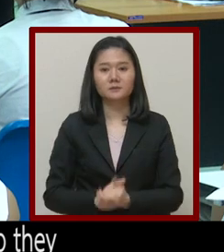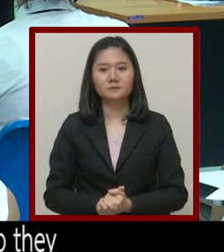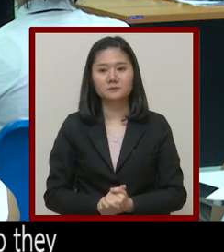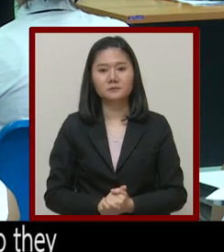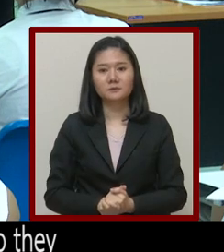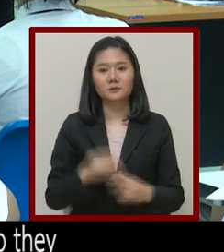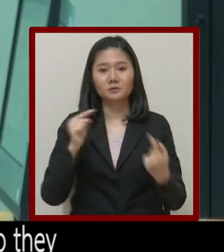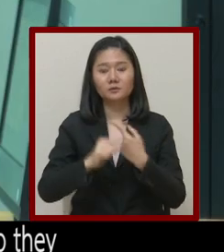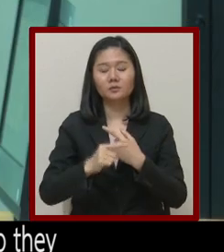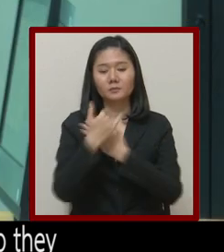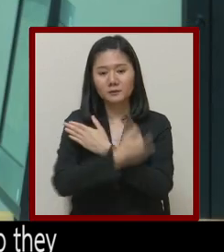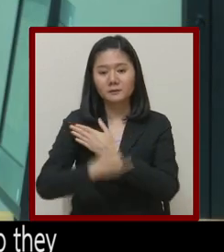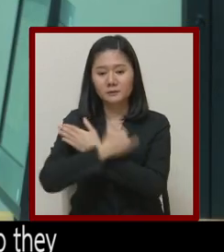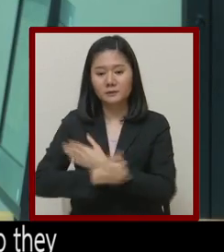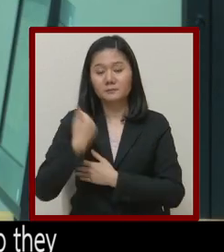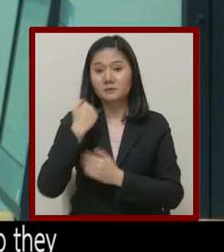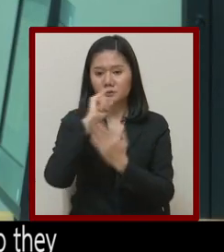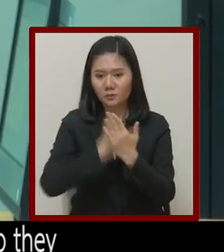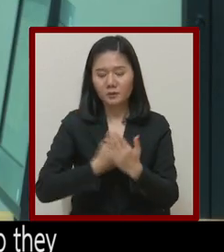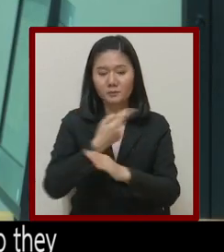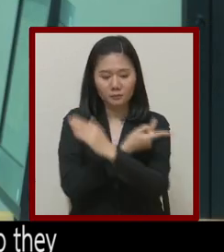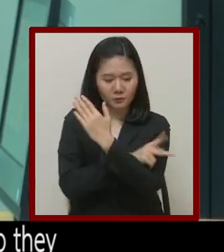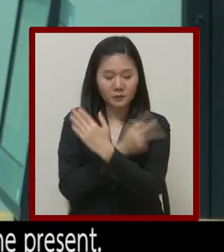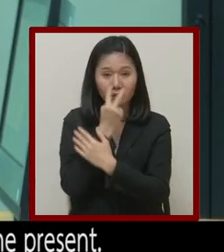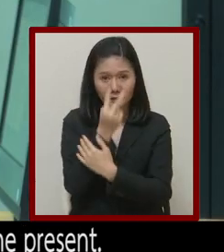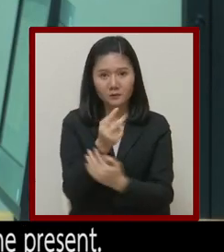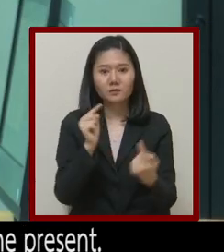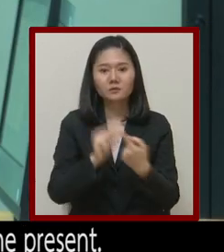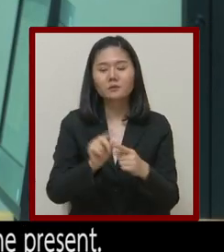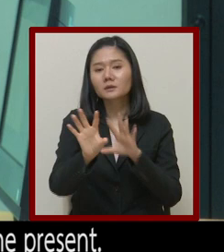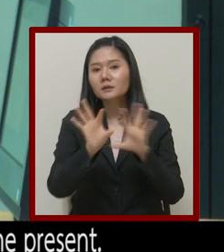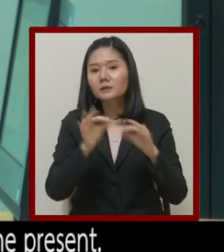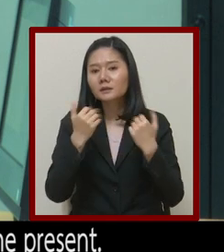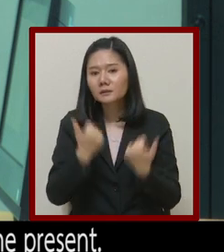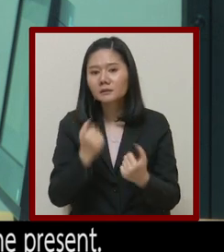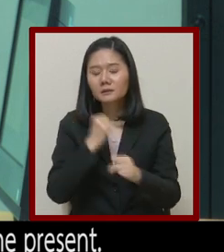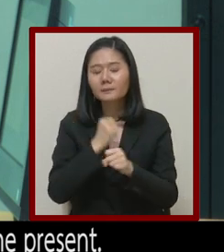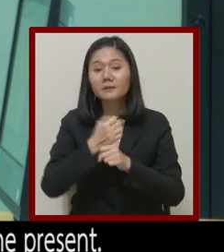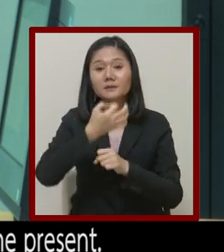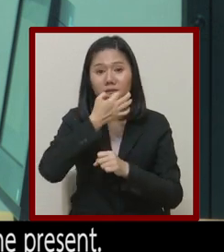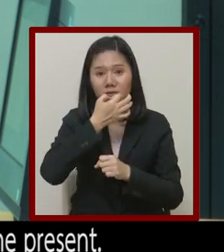าติที่ทางประเทศของเรามีอยู่ทางจังหวัดภูเก็ตมีอยู่เนี่ยเขาก็ได้หยิบเรื่องนี้มาทำเป็น